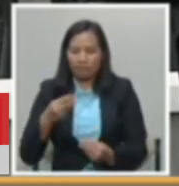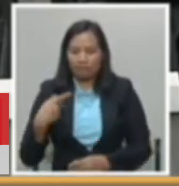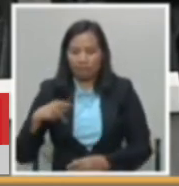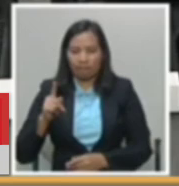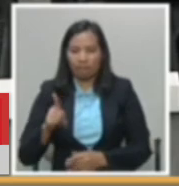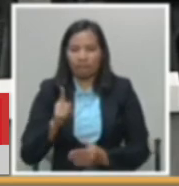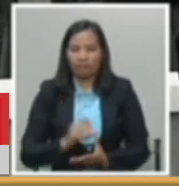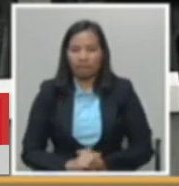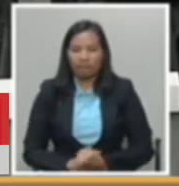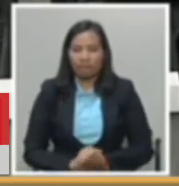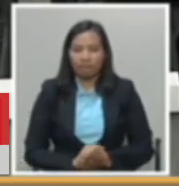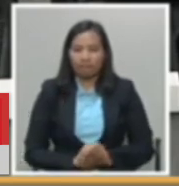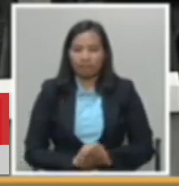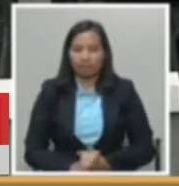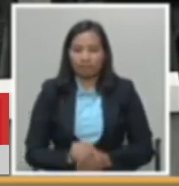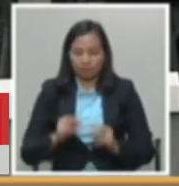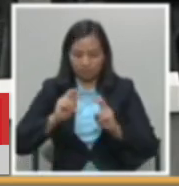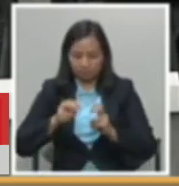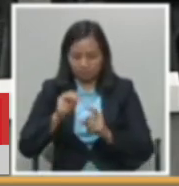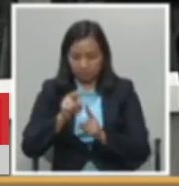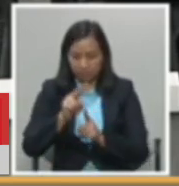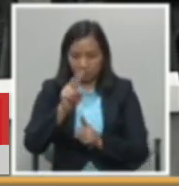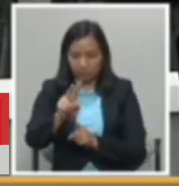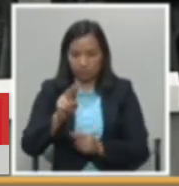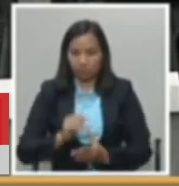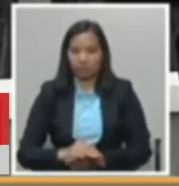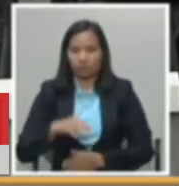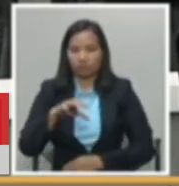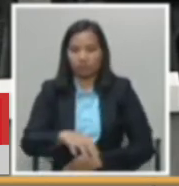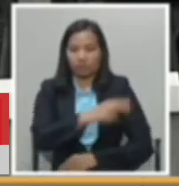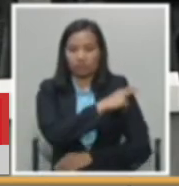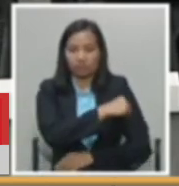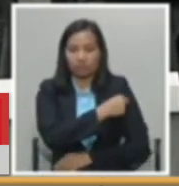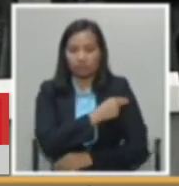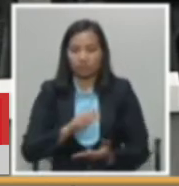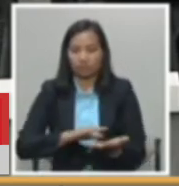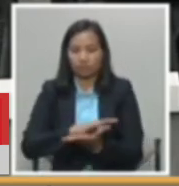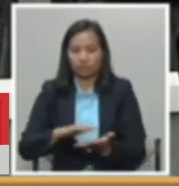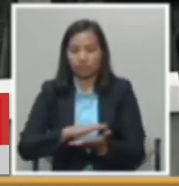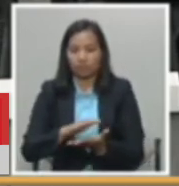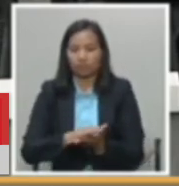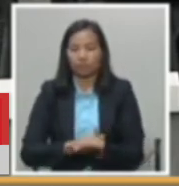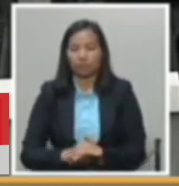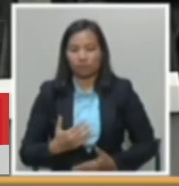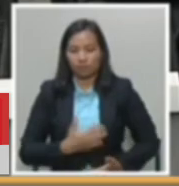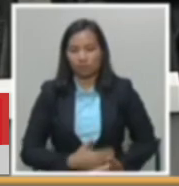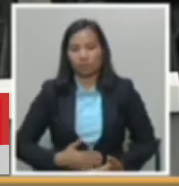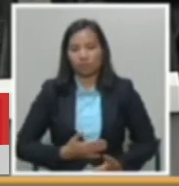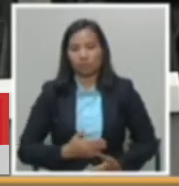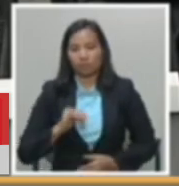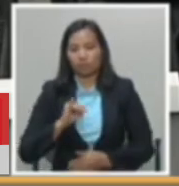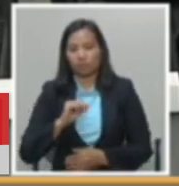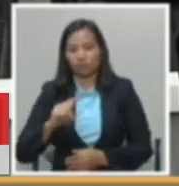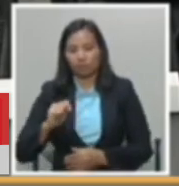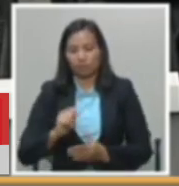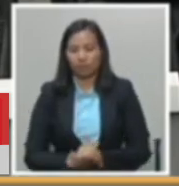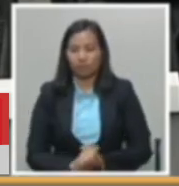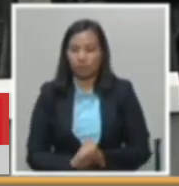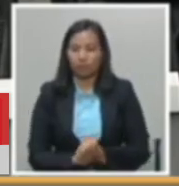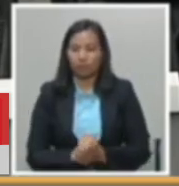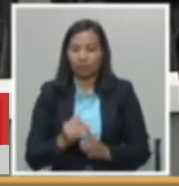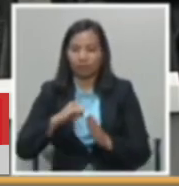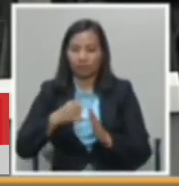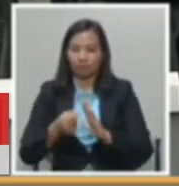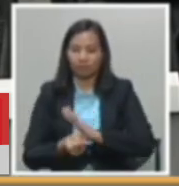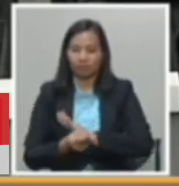การประเด็นที่2คือโรงพยาบาลที่ฟอกไตนั้นไม่สามารถฟอกได้อย่างเช่นโรงพยาบาลจังหวัดศรีสะเก